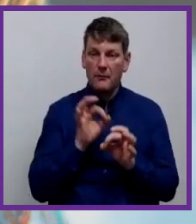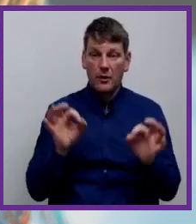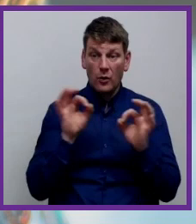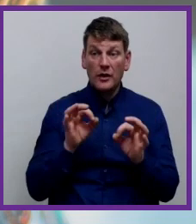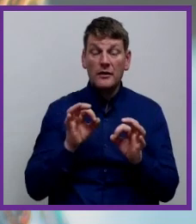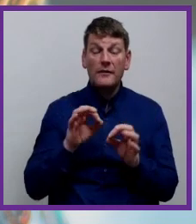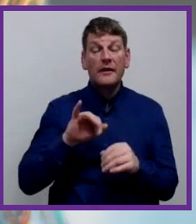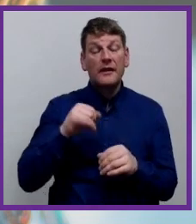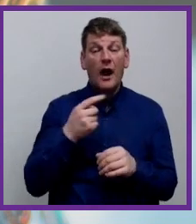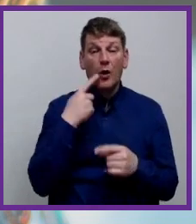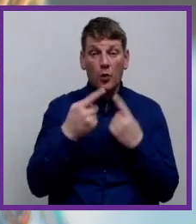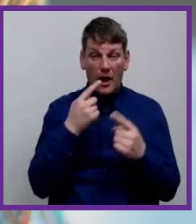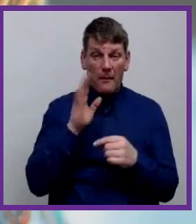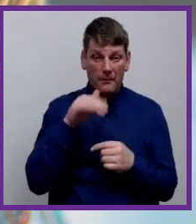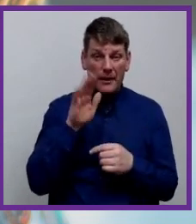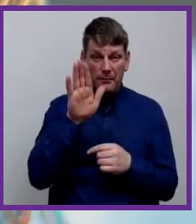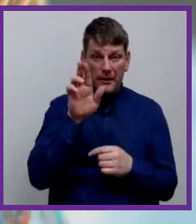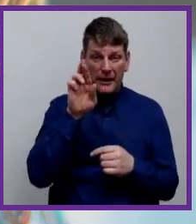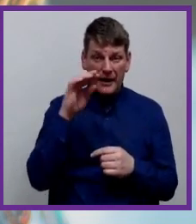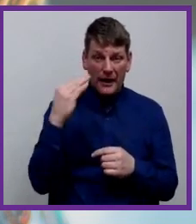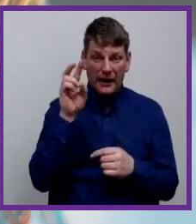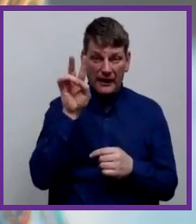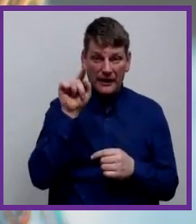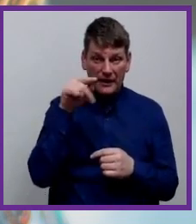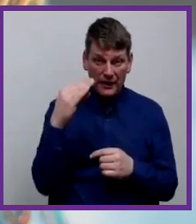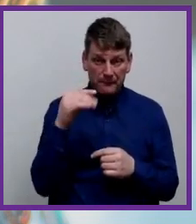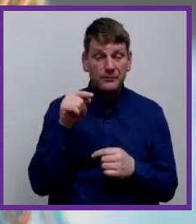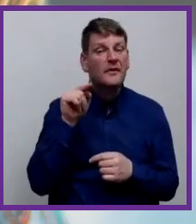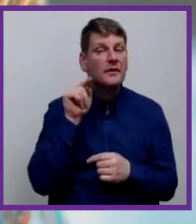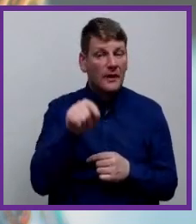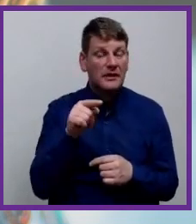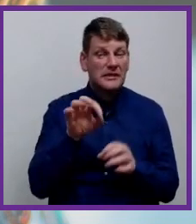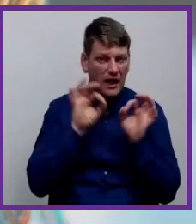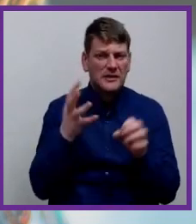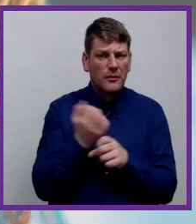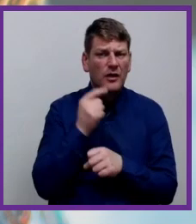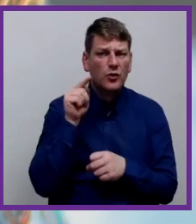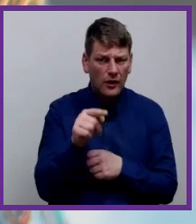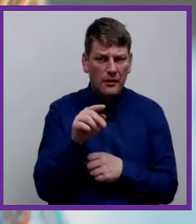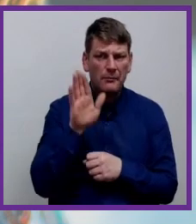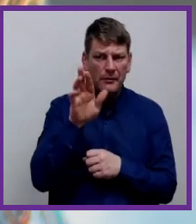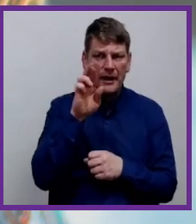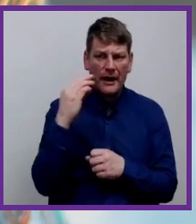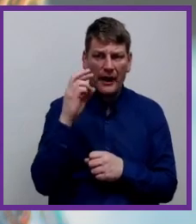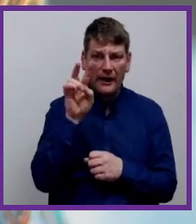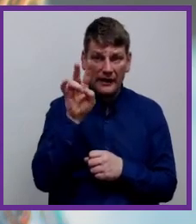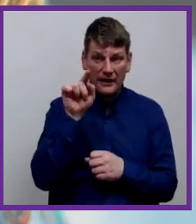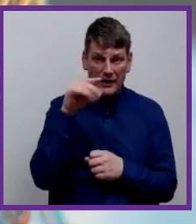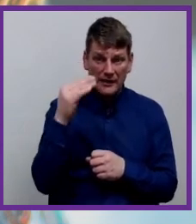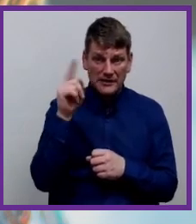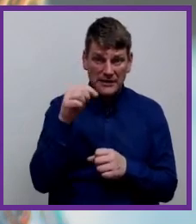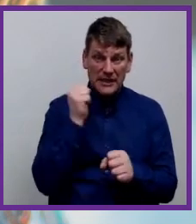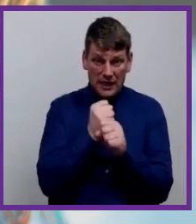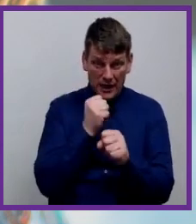runā par Brechti konkrēti, tad sāksim ar to, ka Brechtas darbs, ja jūs atverat